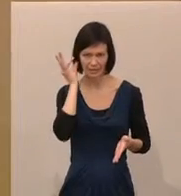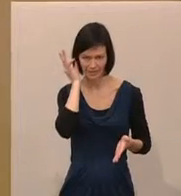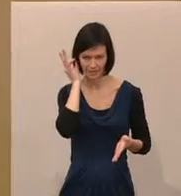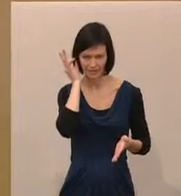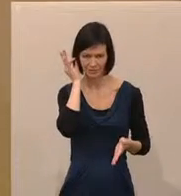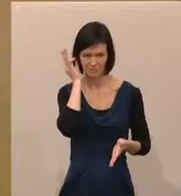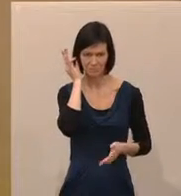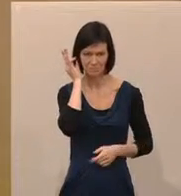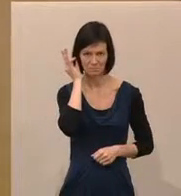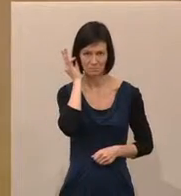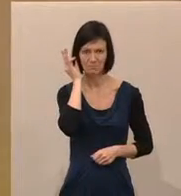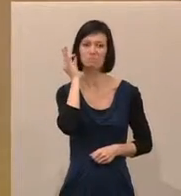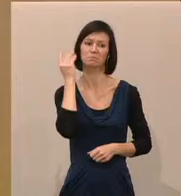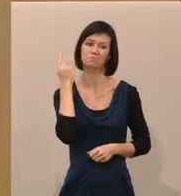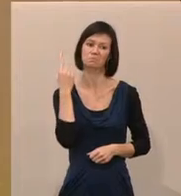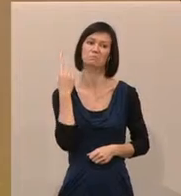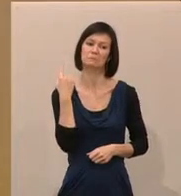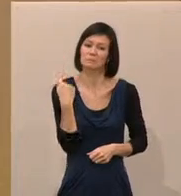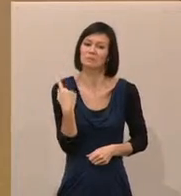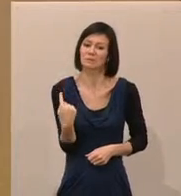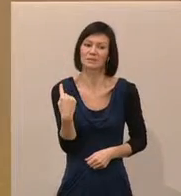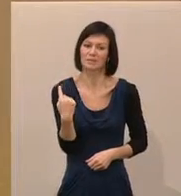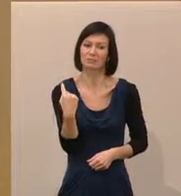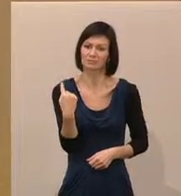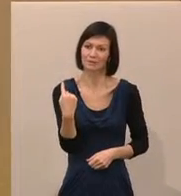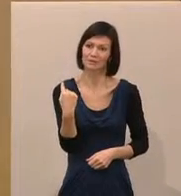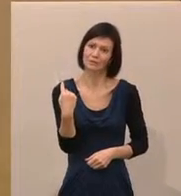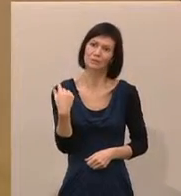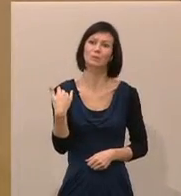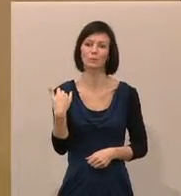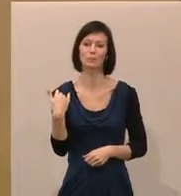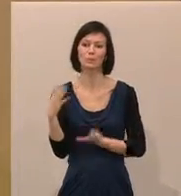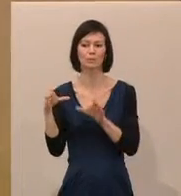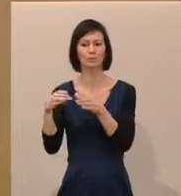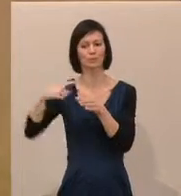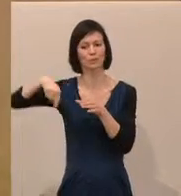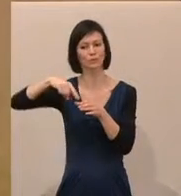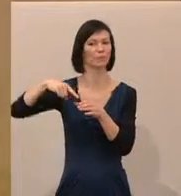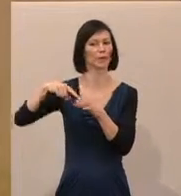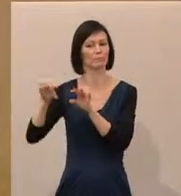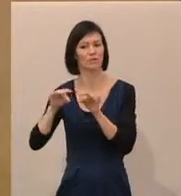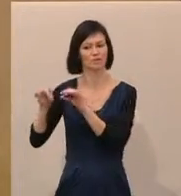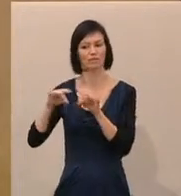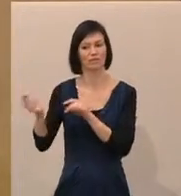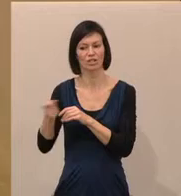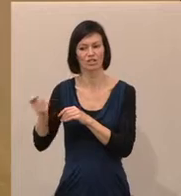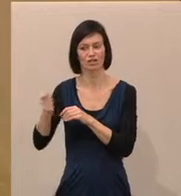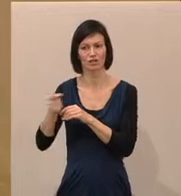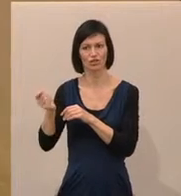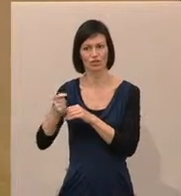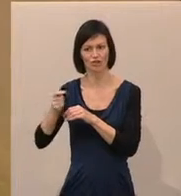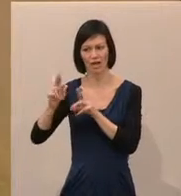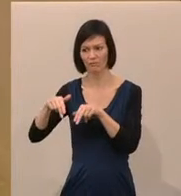einer großen Gruppe mit dem Strafrecht beschäftigt, fast fluchtartig